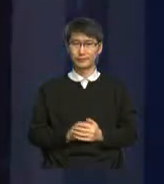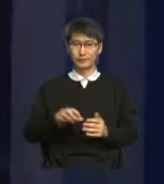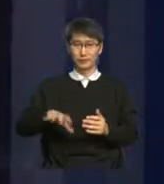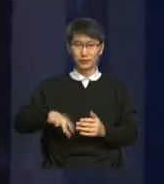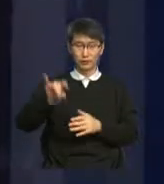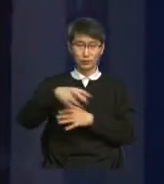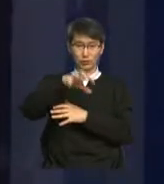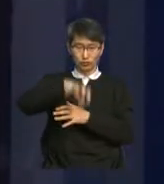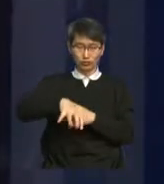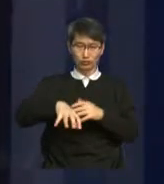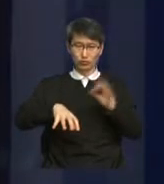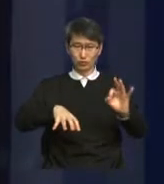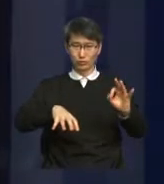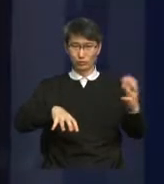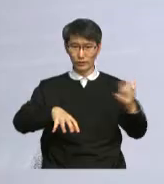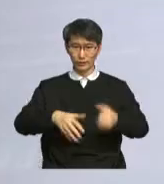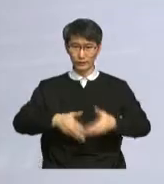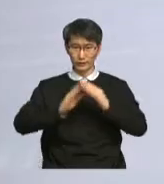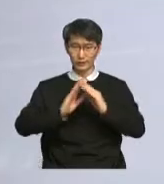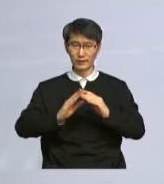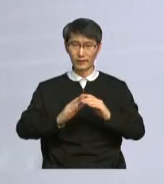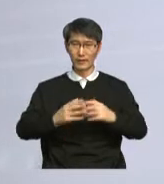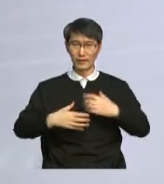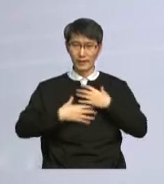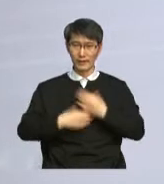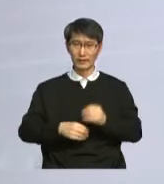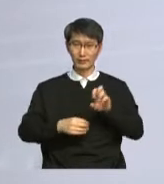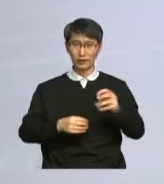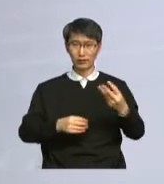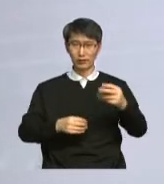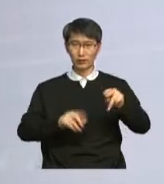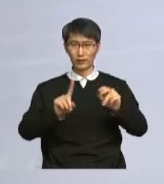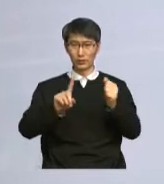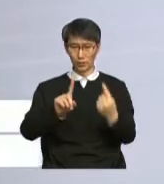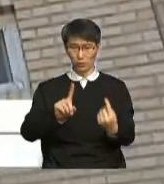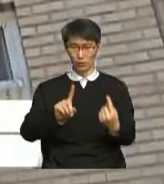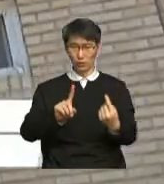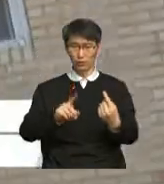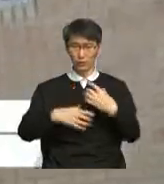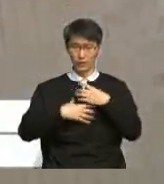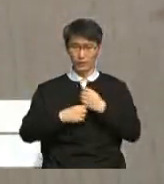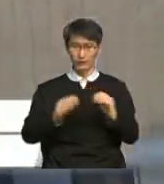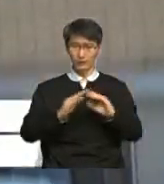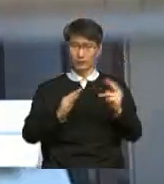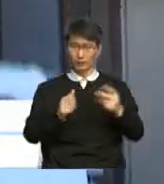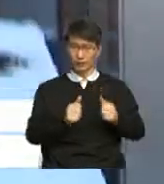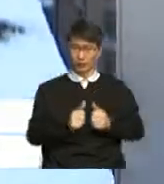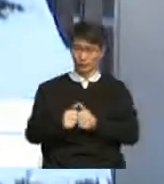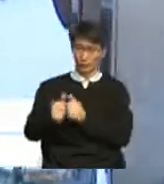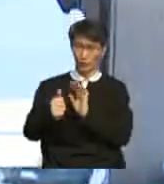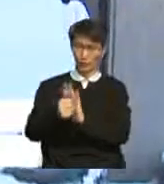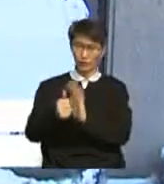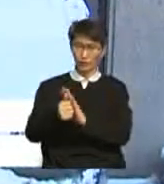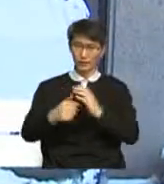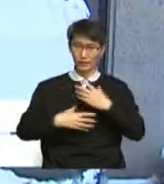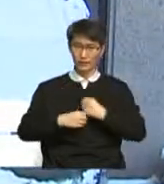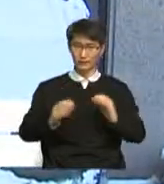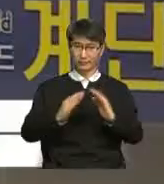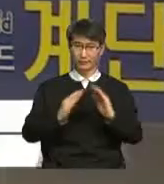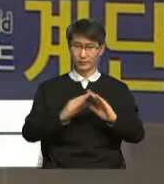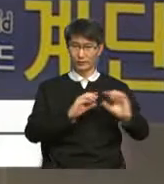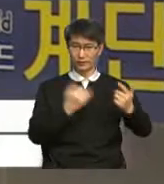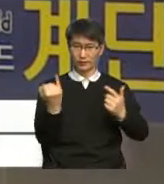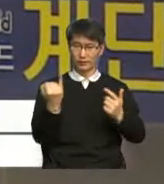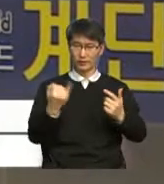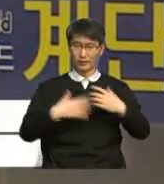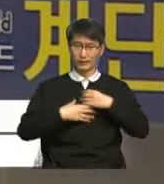처음 종로구 예산만으로 조성된 1호 안심마을 명륜동. 구는 안심귀가 스카우트나 여성 안심지킴이 집 등 관련